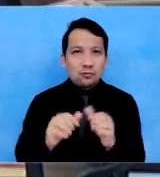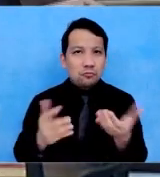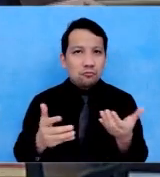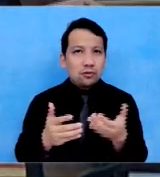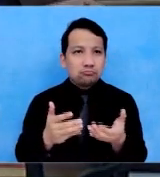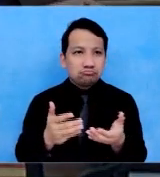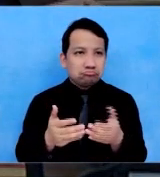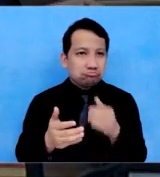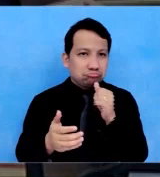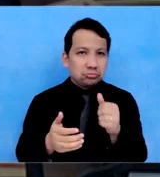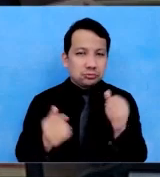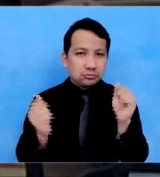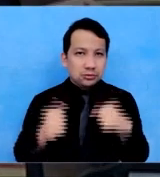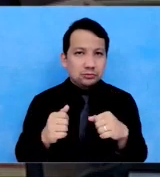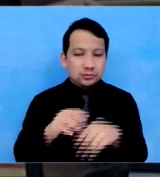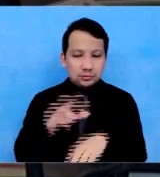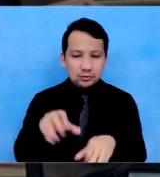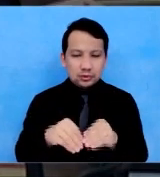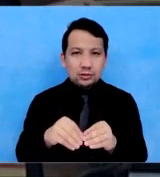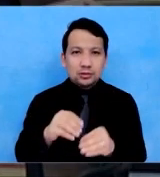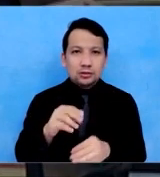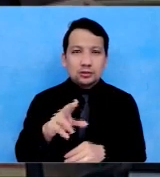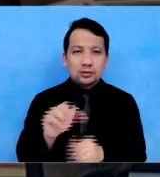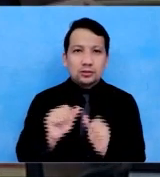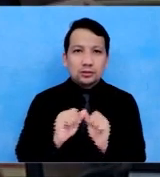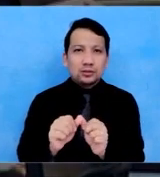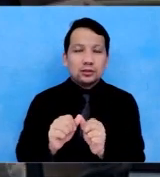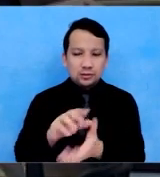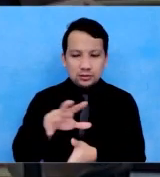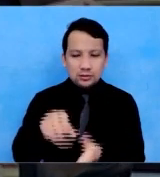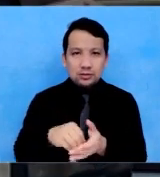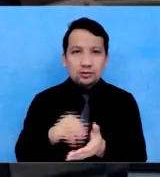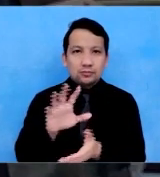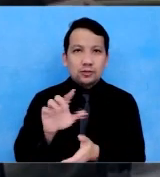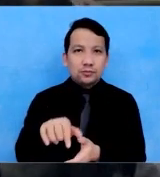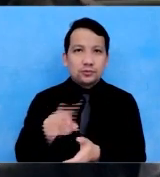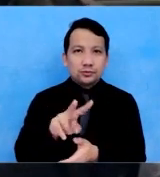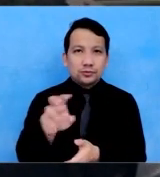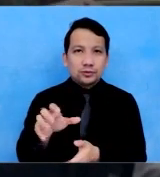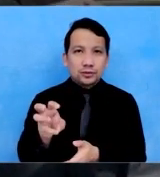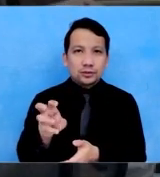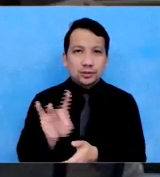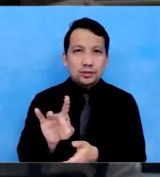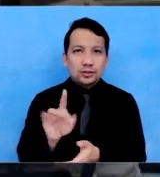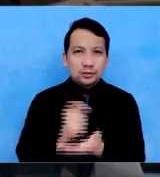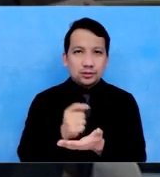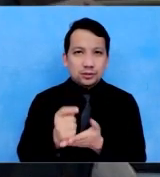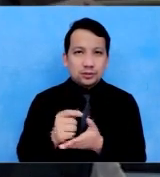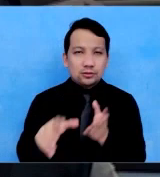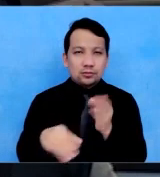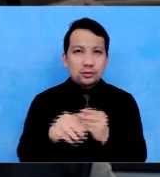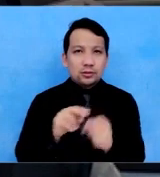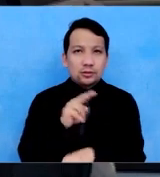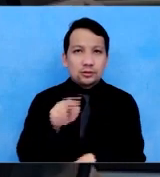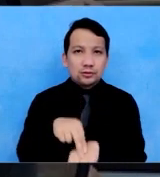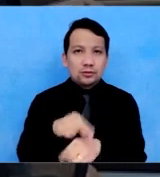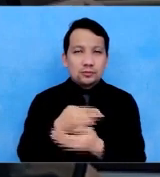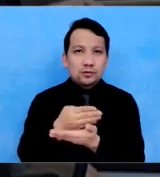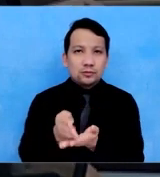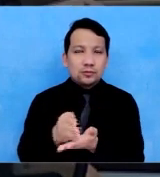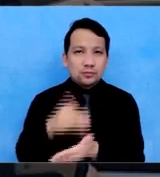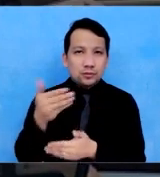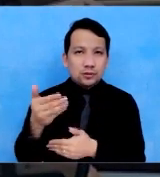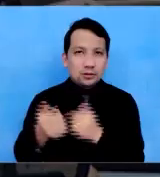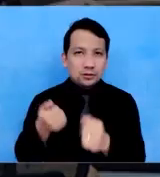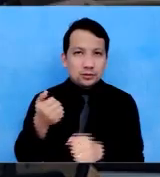dito. Sa ilalim ng panukala, nakapaloob ang 5.268 trillion pesos na national budget para sa susunod na